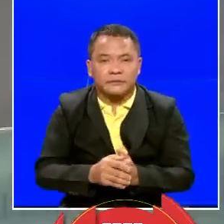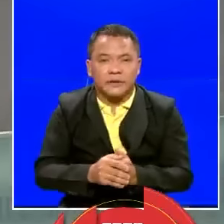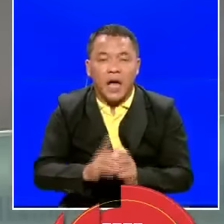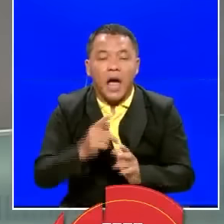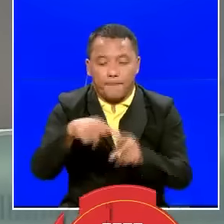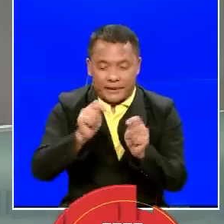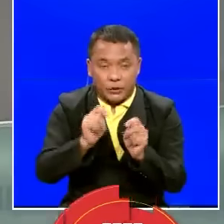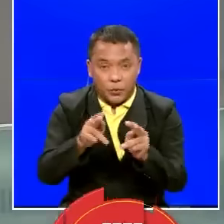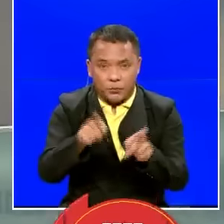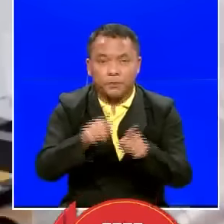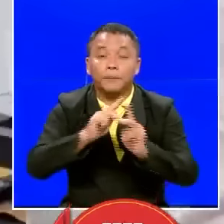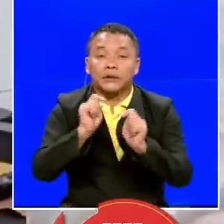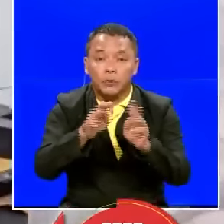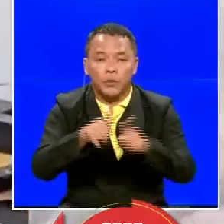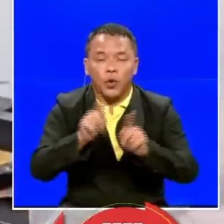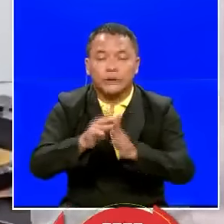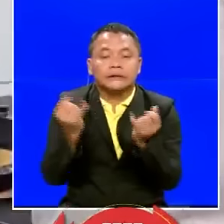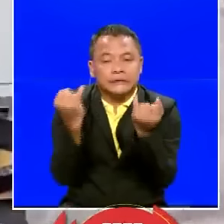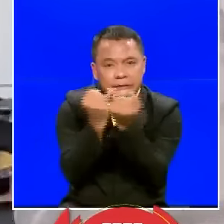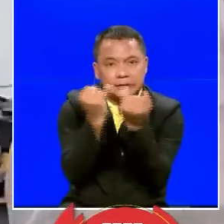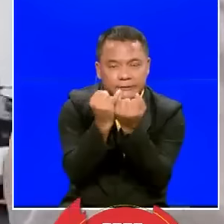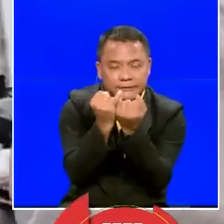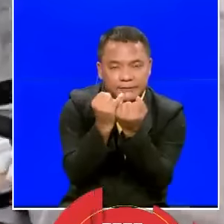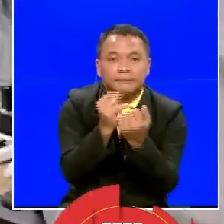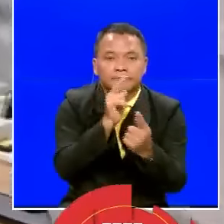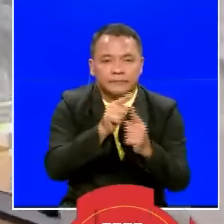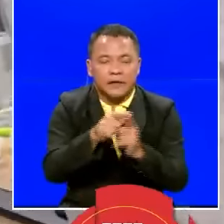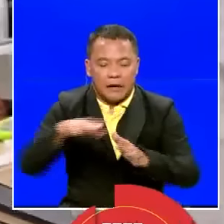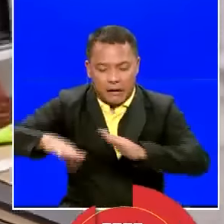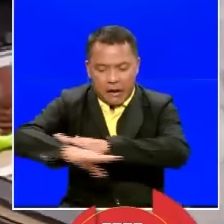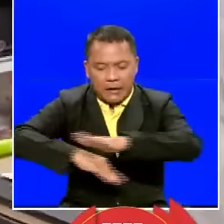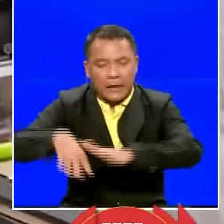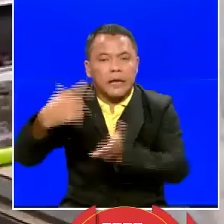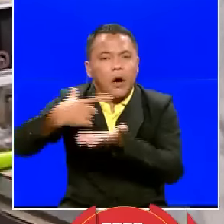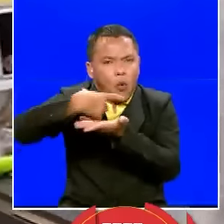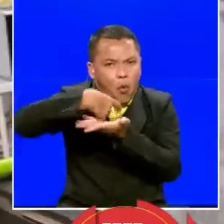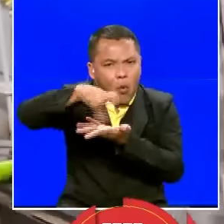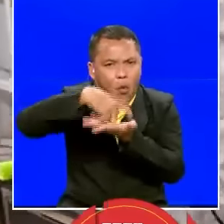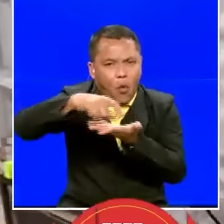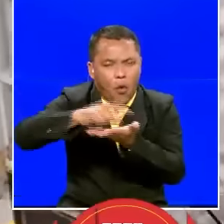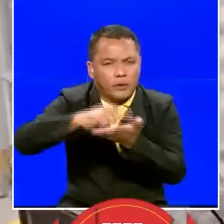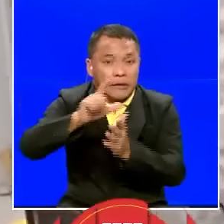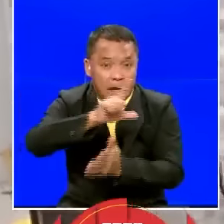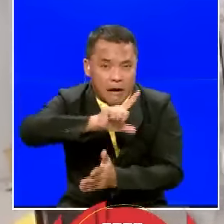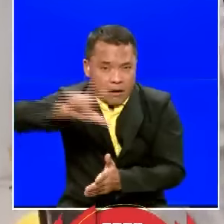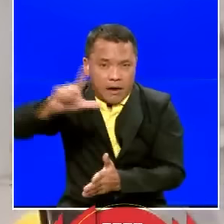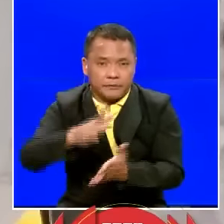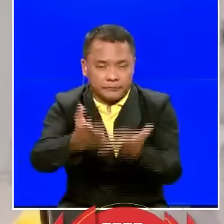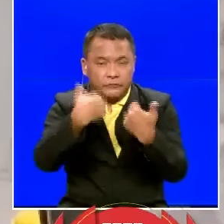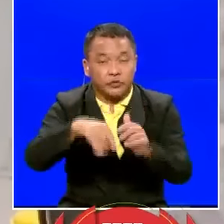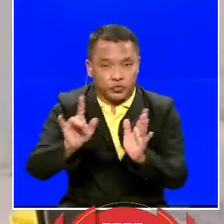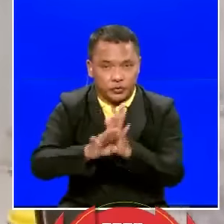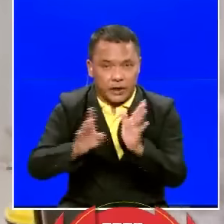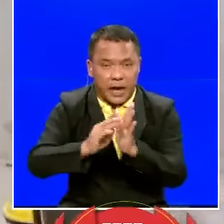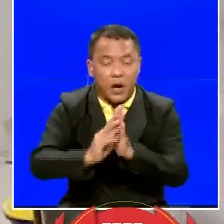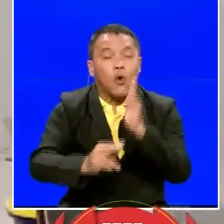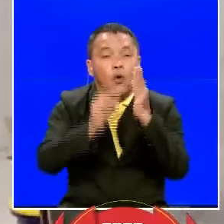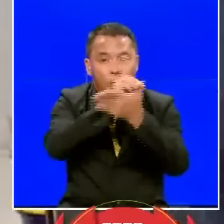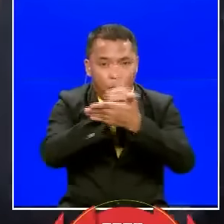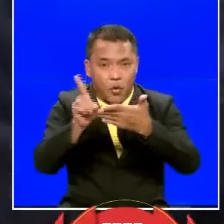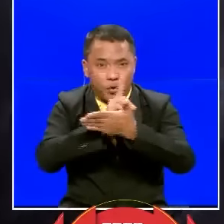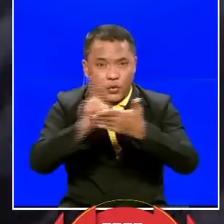ปทุมธานีเป็นคนใกล้ชิดของคุณพิมพ์พบหลักฐานการโอนเงินให้หลายล้านบาทจุดสุดท้ายคือคอนโด